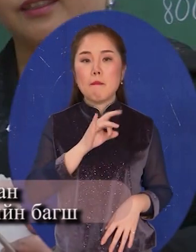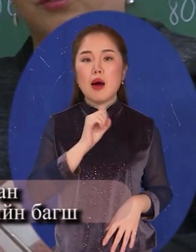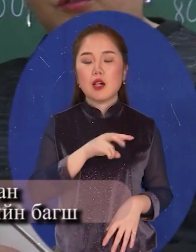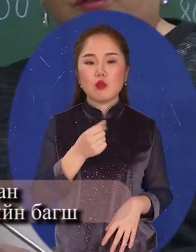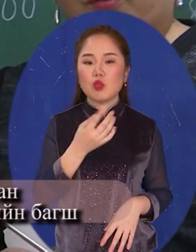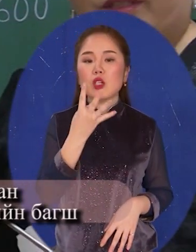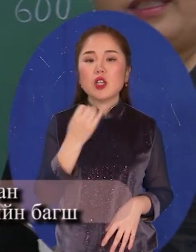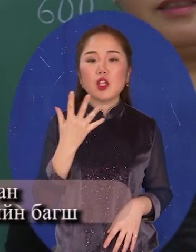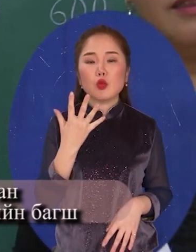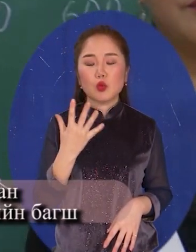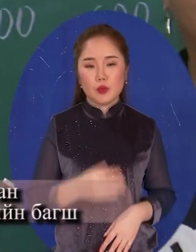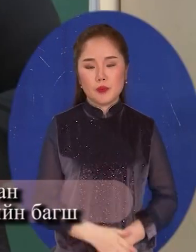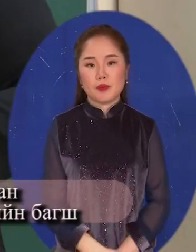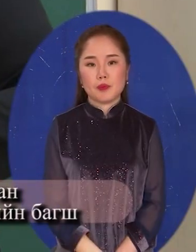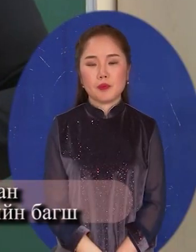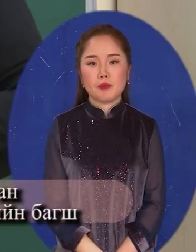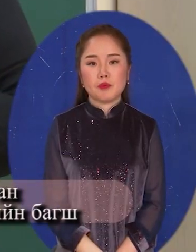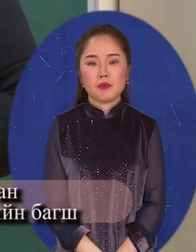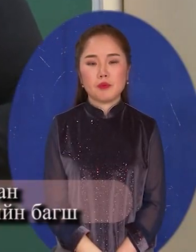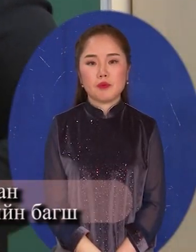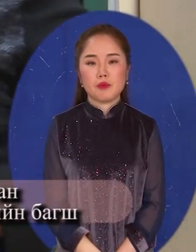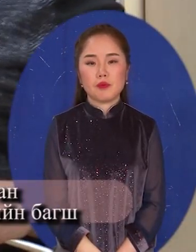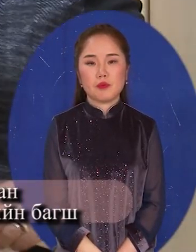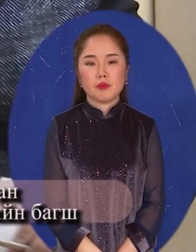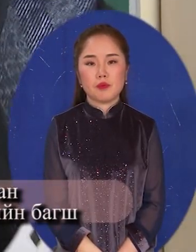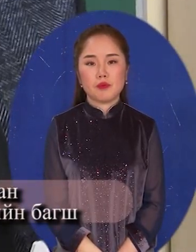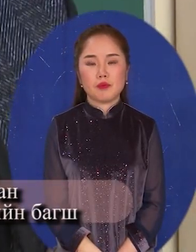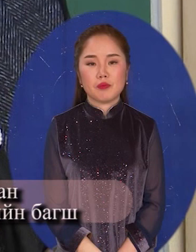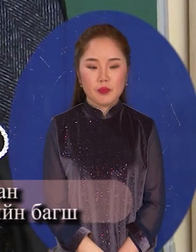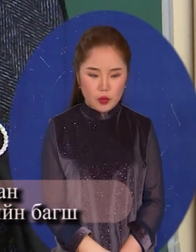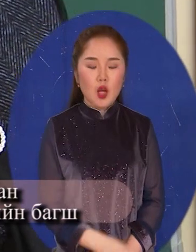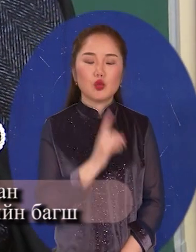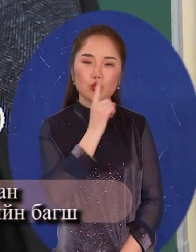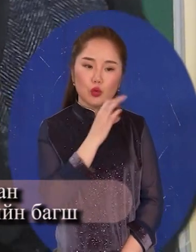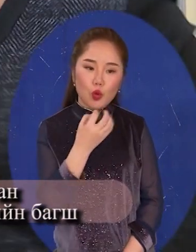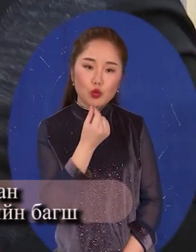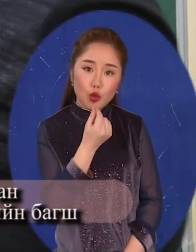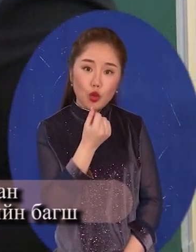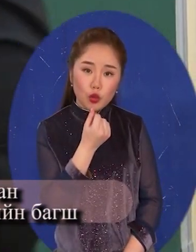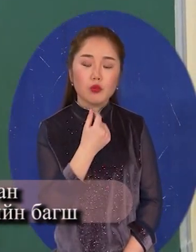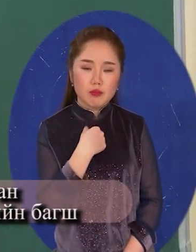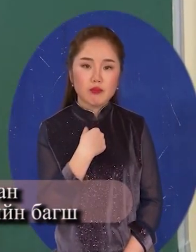alıp tastadı. Neşe tögürük kalıptı? Ärine dırs eken.